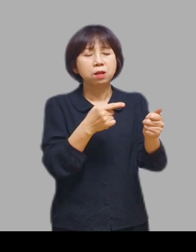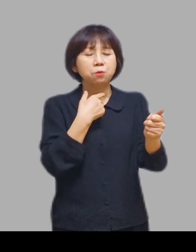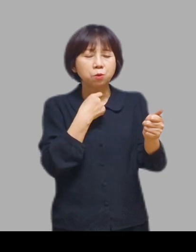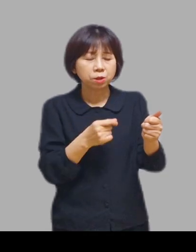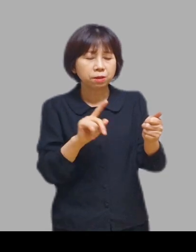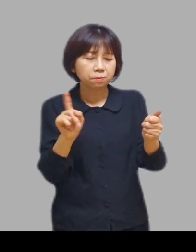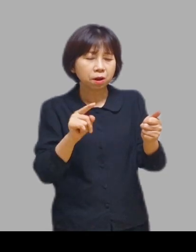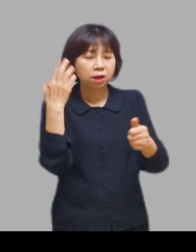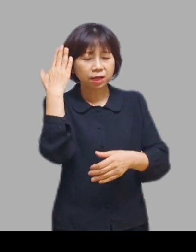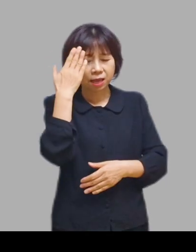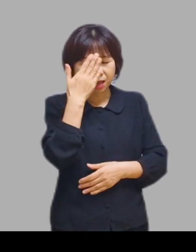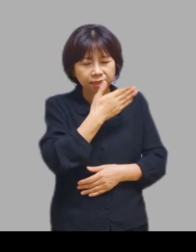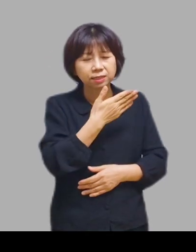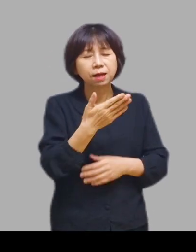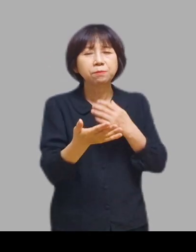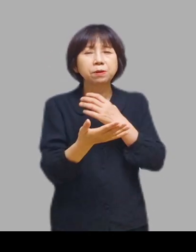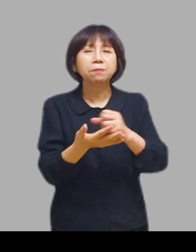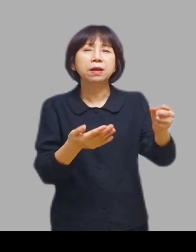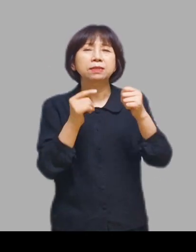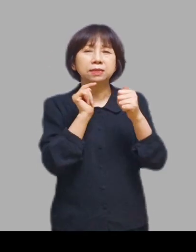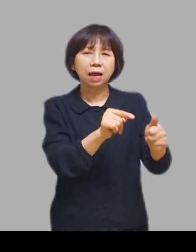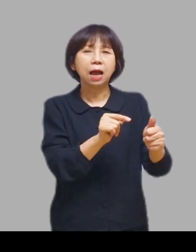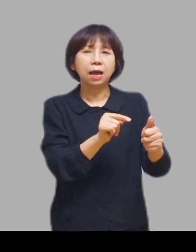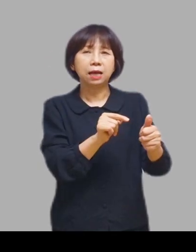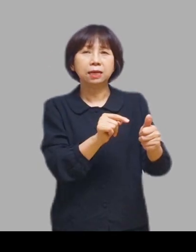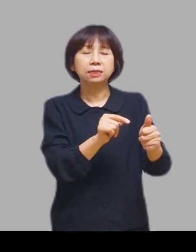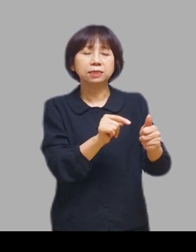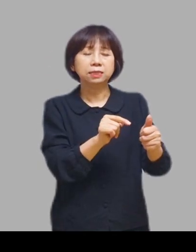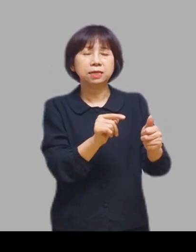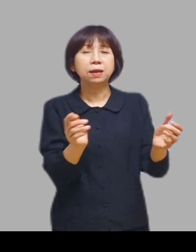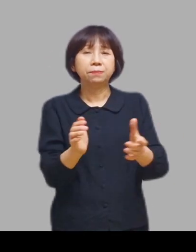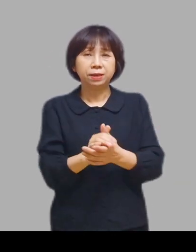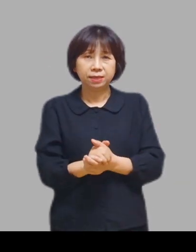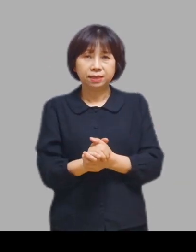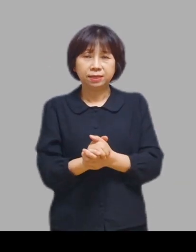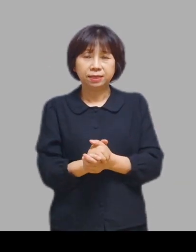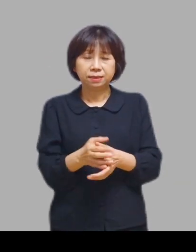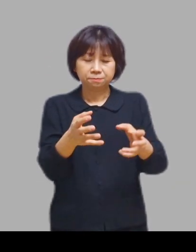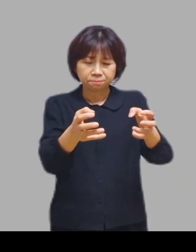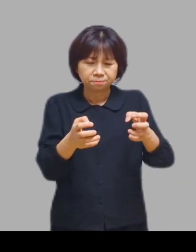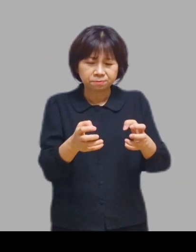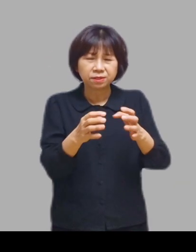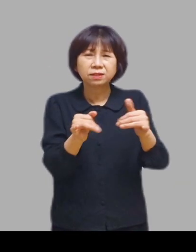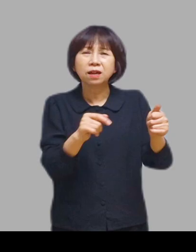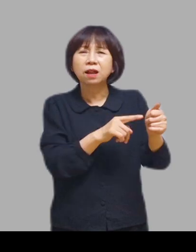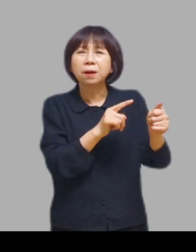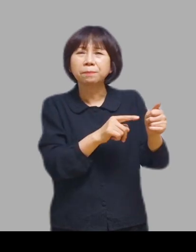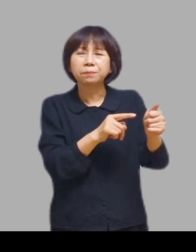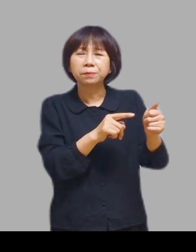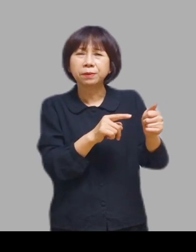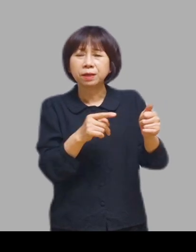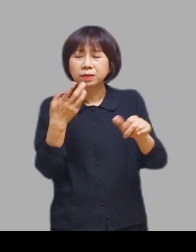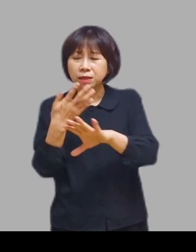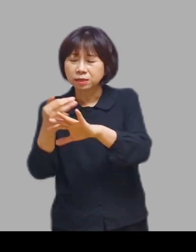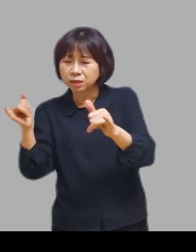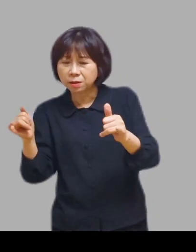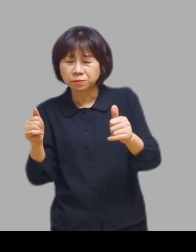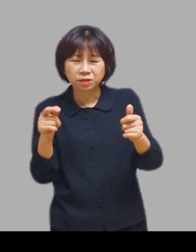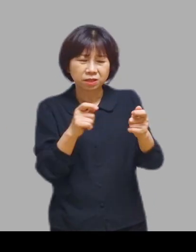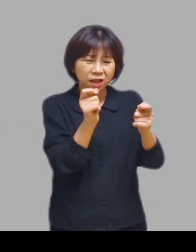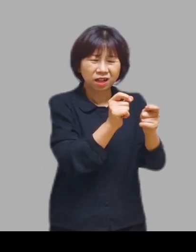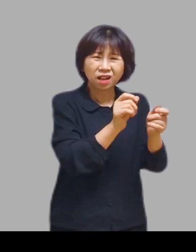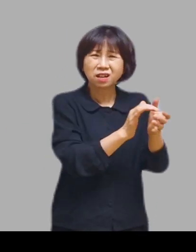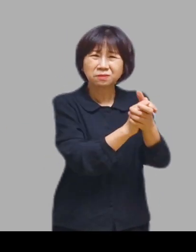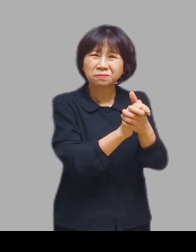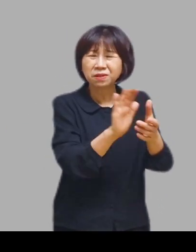원하노니 깨끗함을 받으라 하시니 아멘. 나병 환자는 사람들이 가까이 하지 않는 사람입니다.